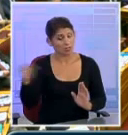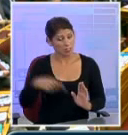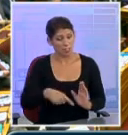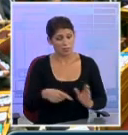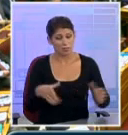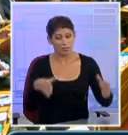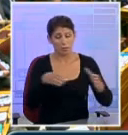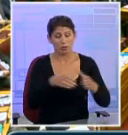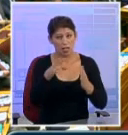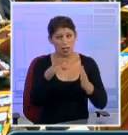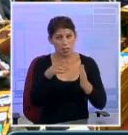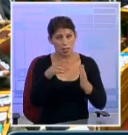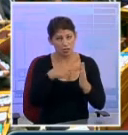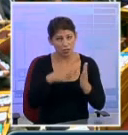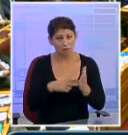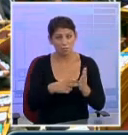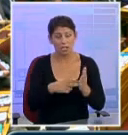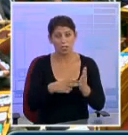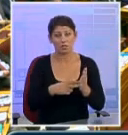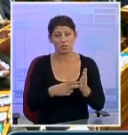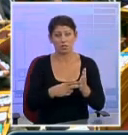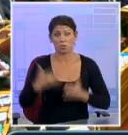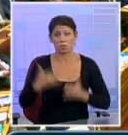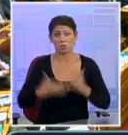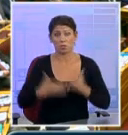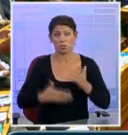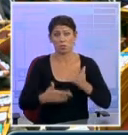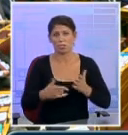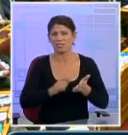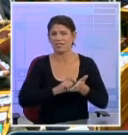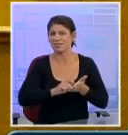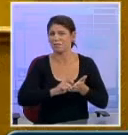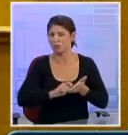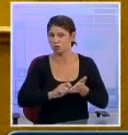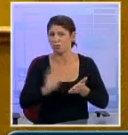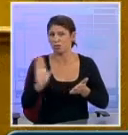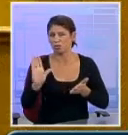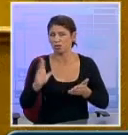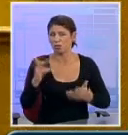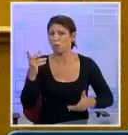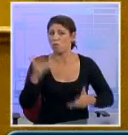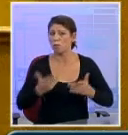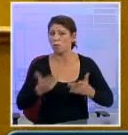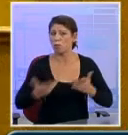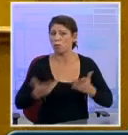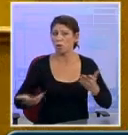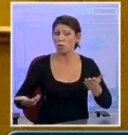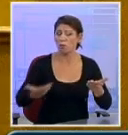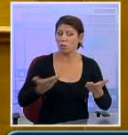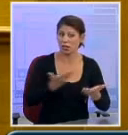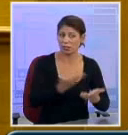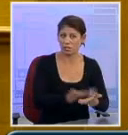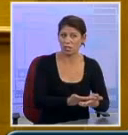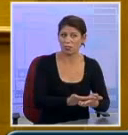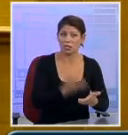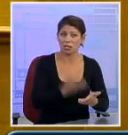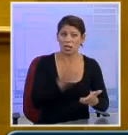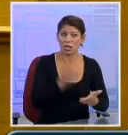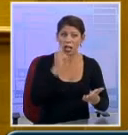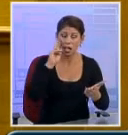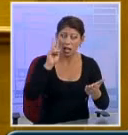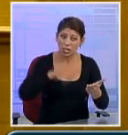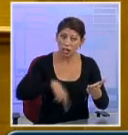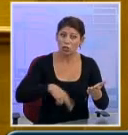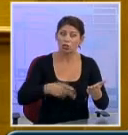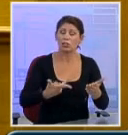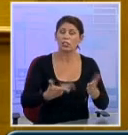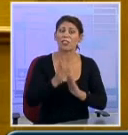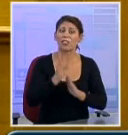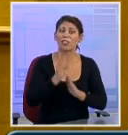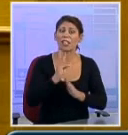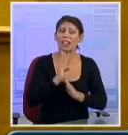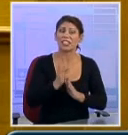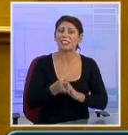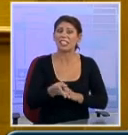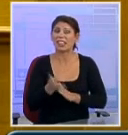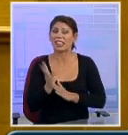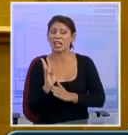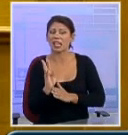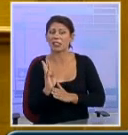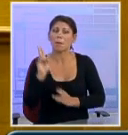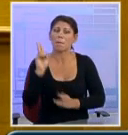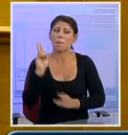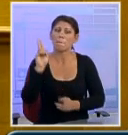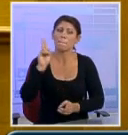η πορεία της χώρας έγινε πολύ καλύτερη. Τέλος πάντων. Ο ίδιος λοιπόν ομολογεί ότι η νέα